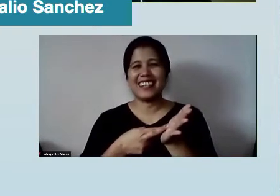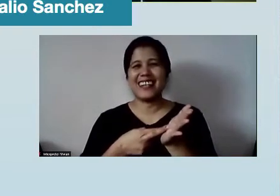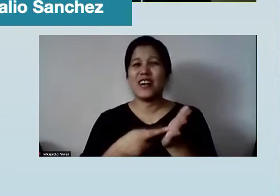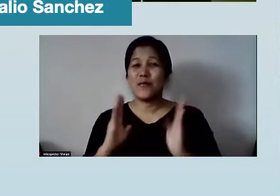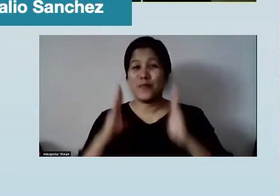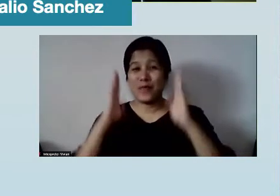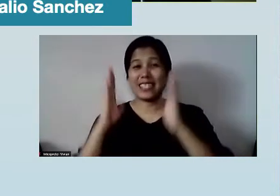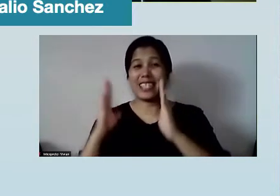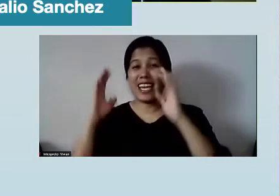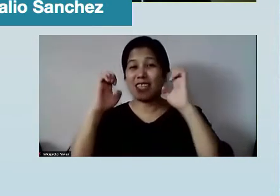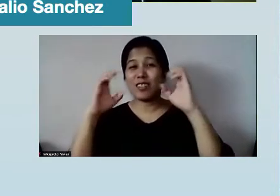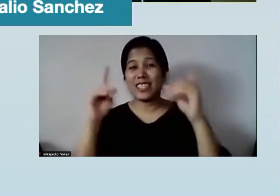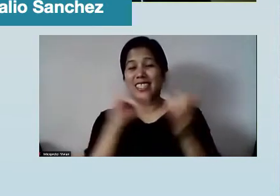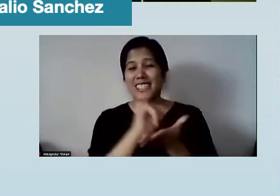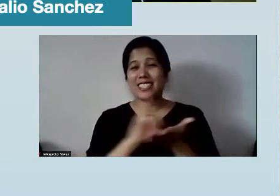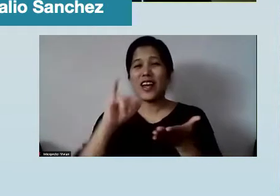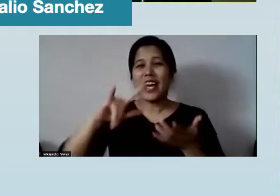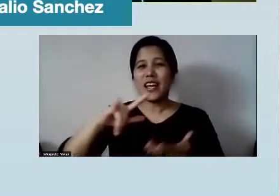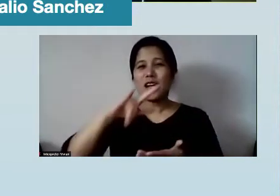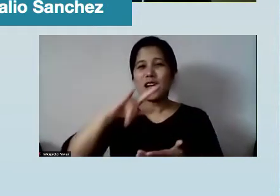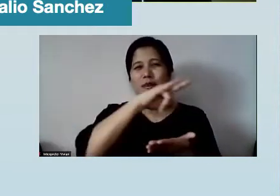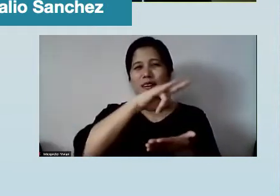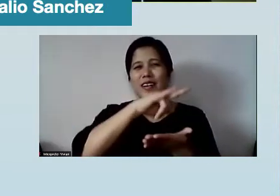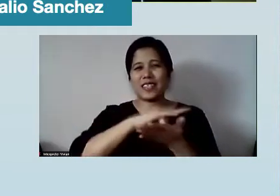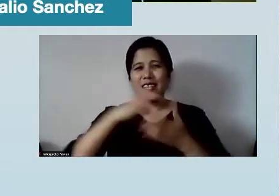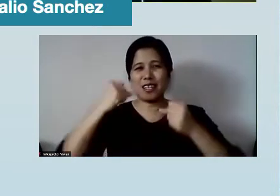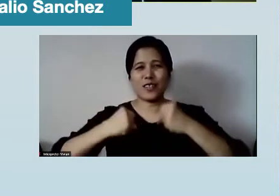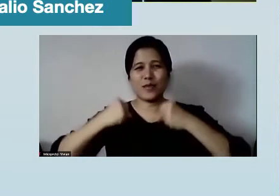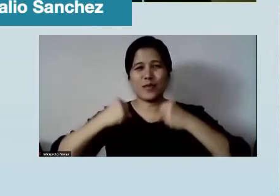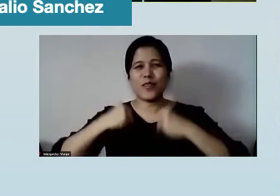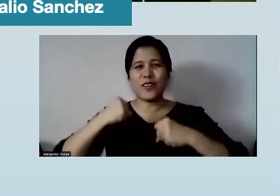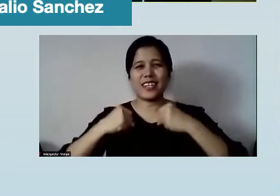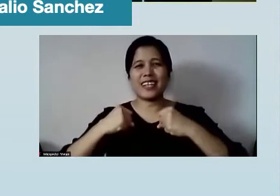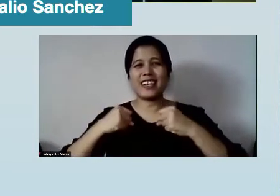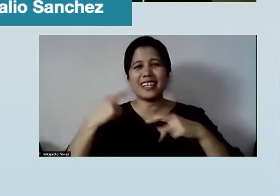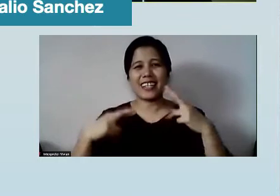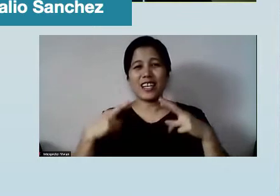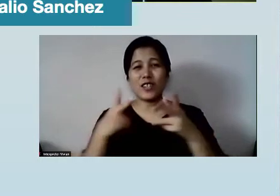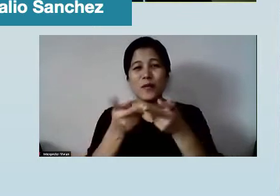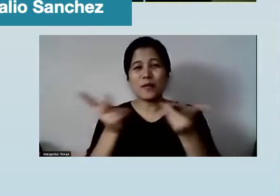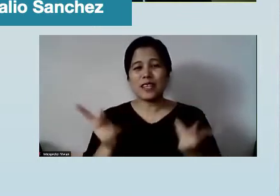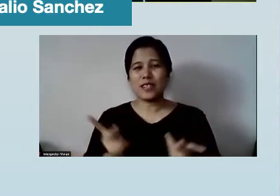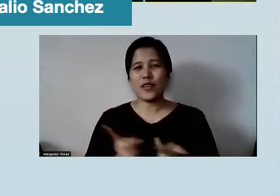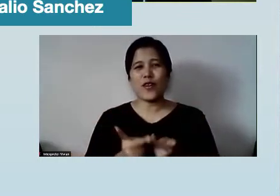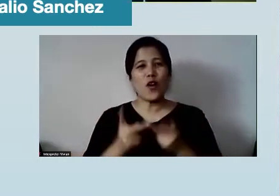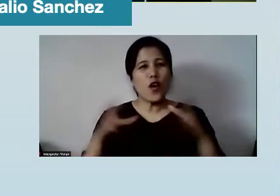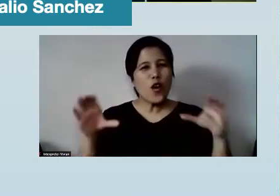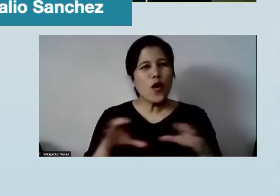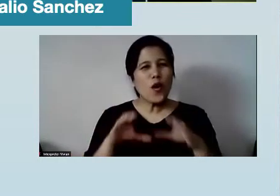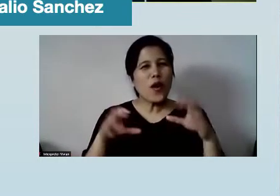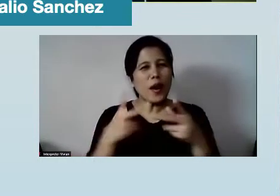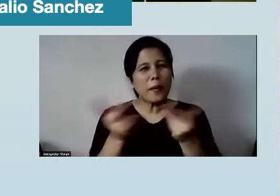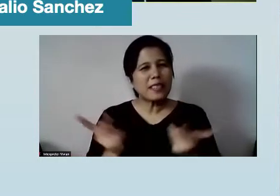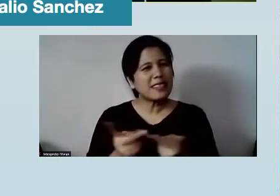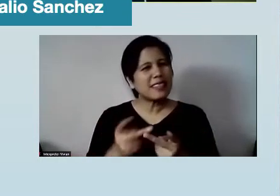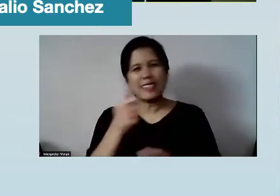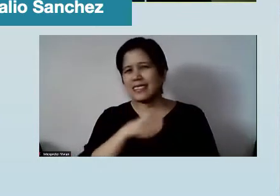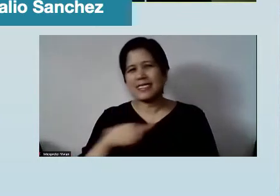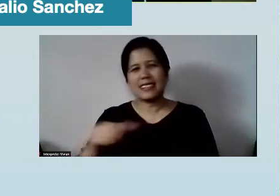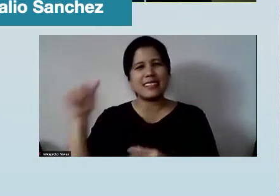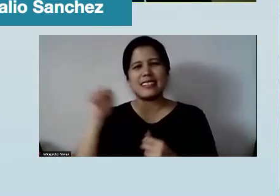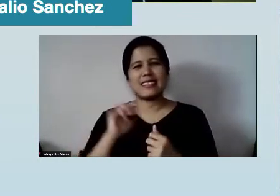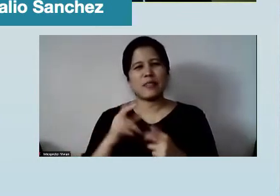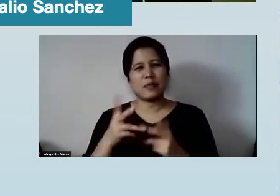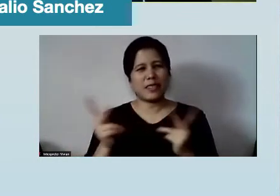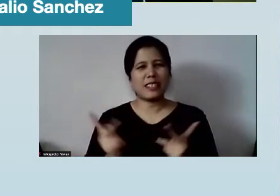educational institutions, airports, sports and recreation places, workplaces, and others to install